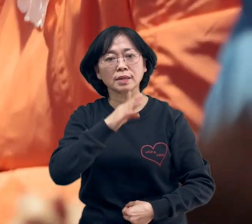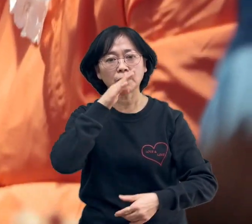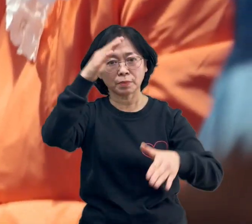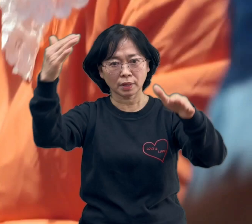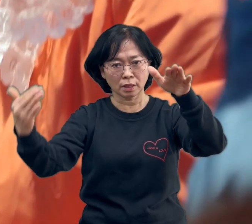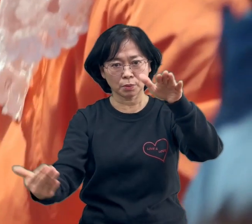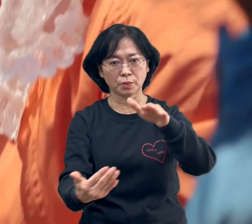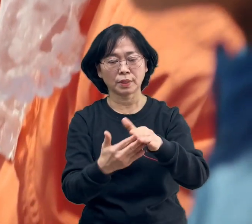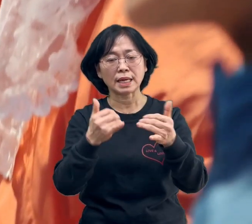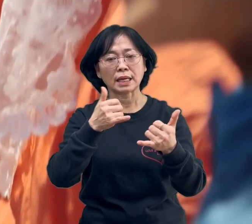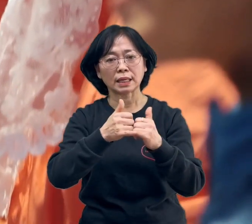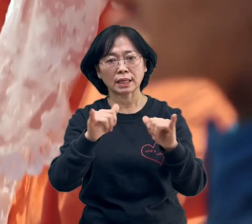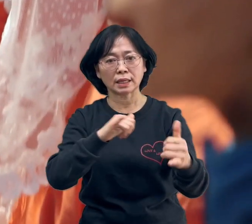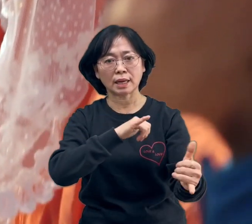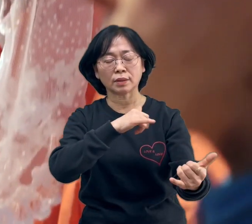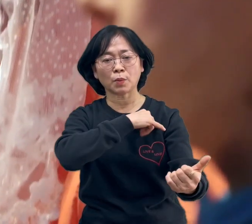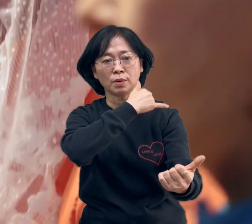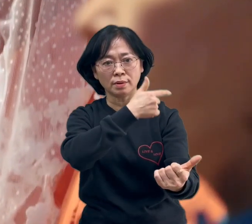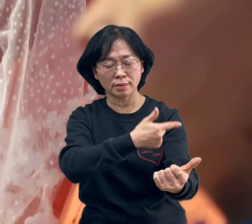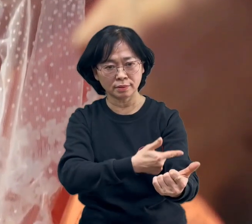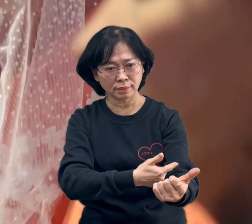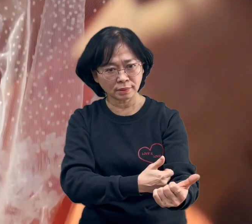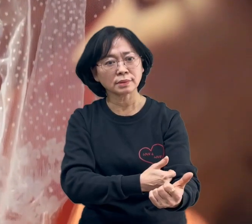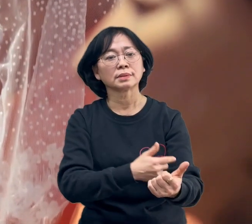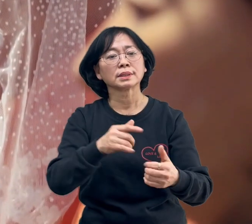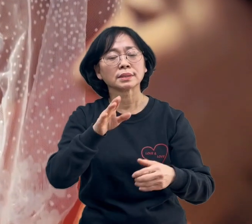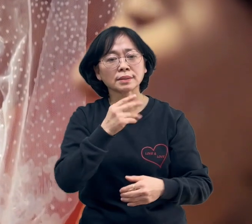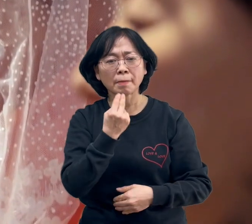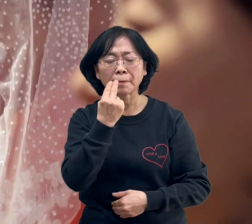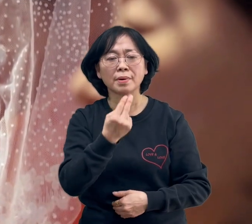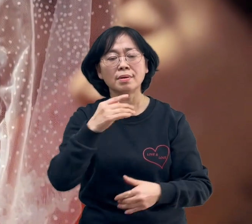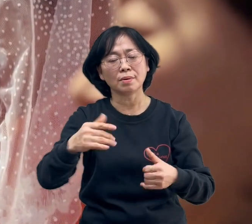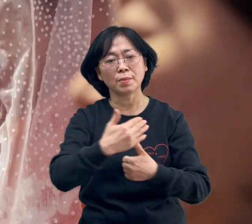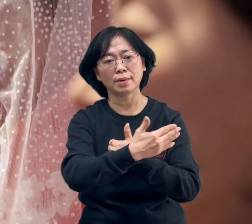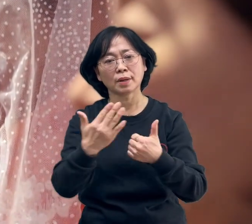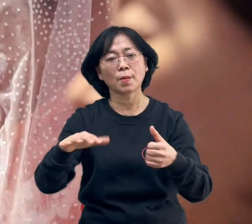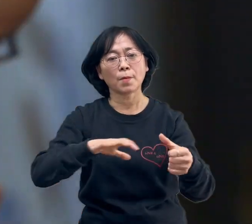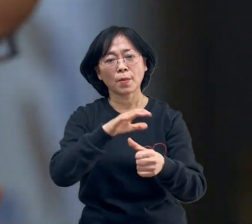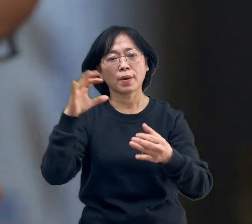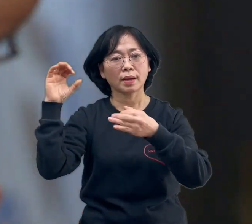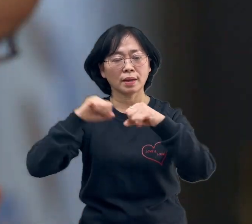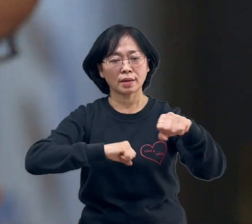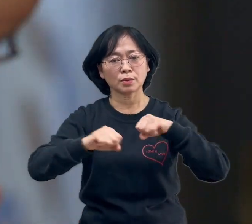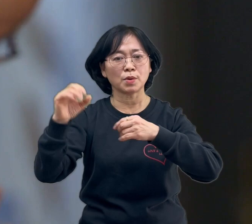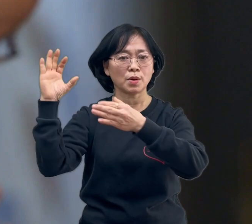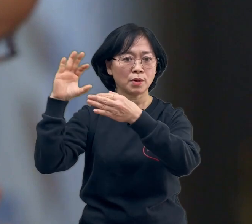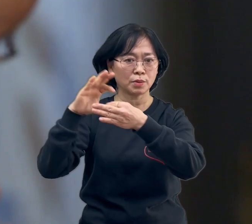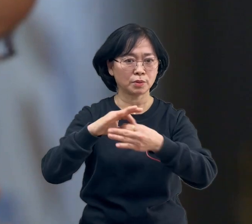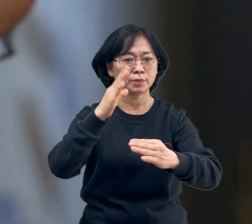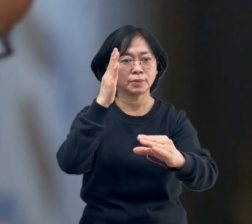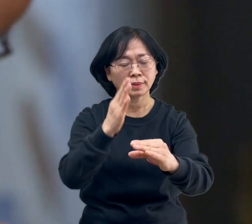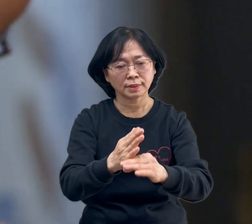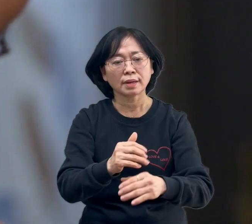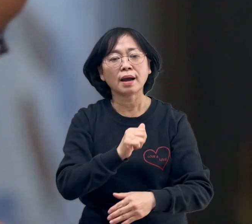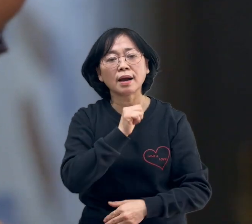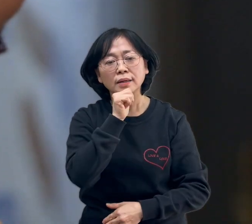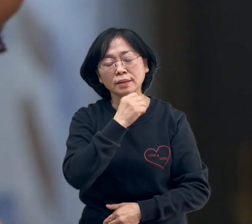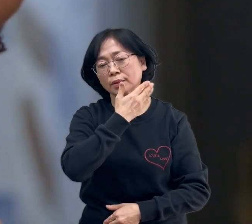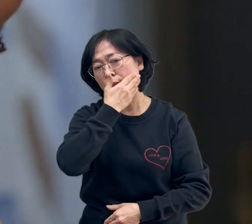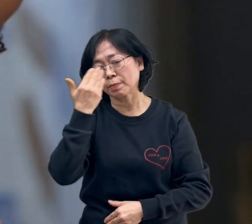경제 정의의 실현, 인권 증진, 그리고 생명과 환경 보호를 꾸준히 전개하고